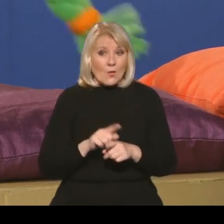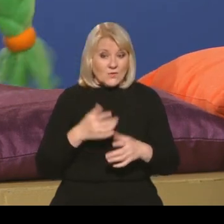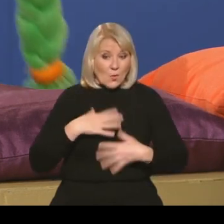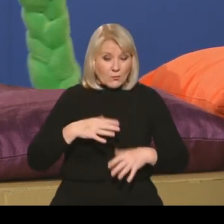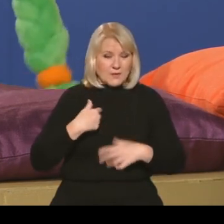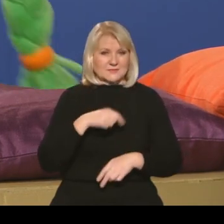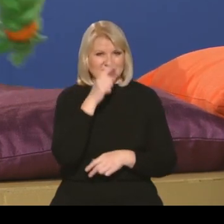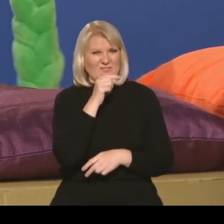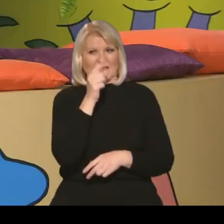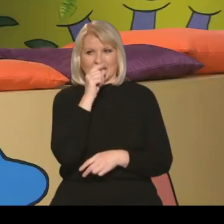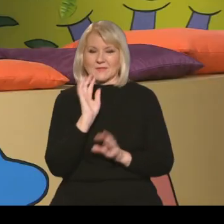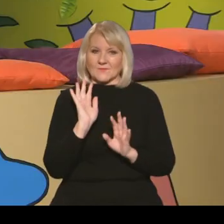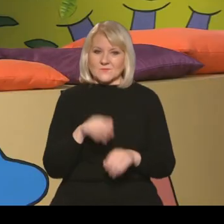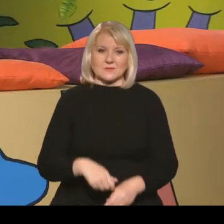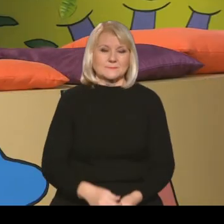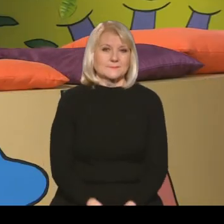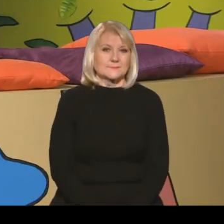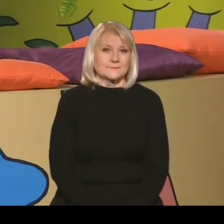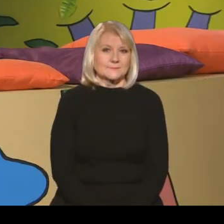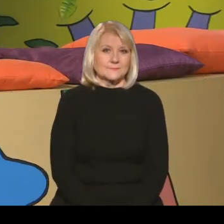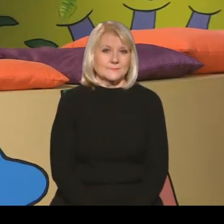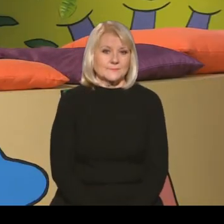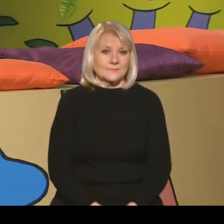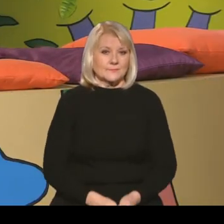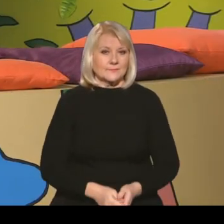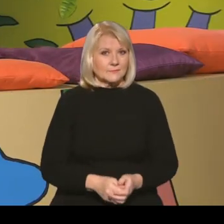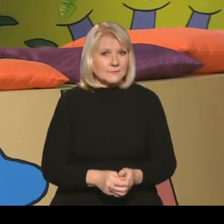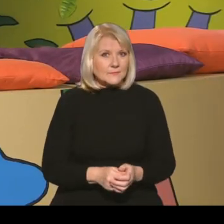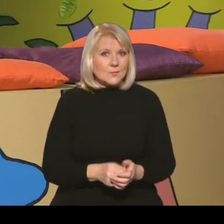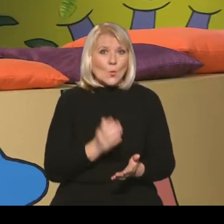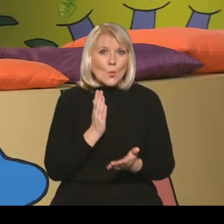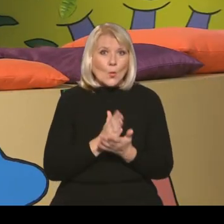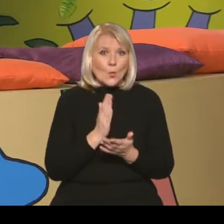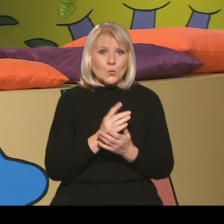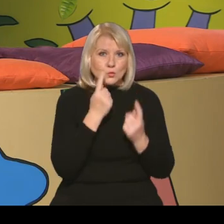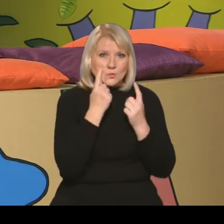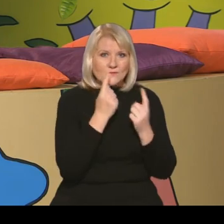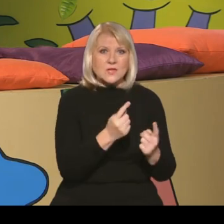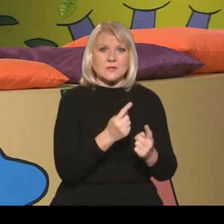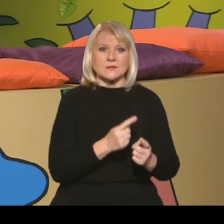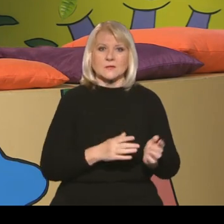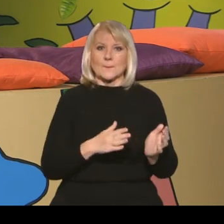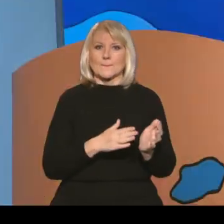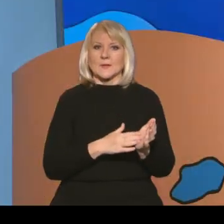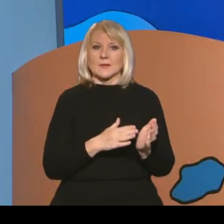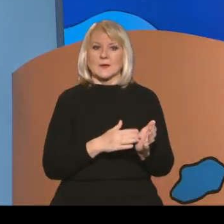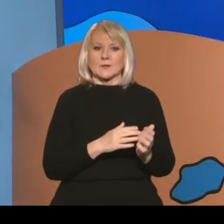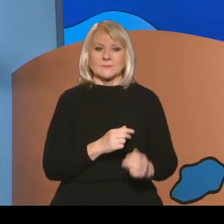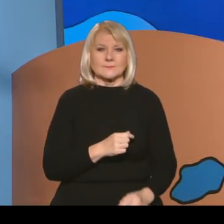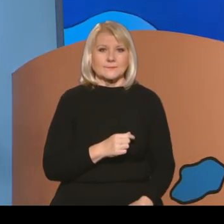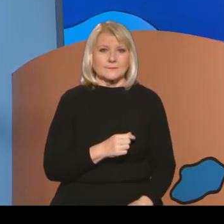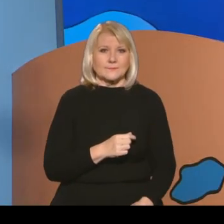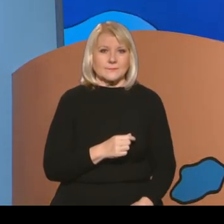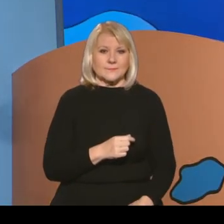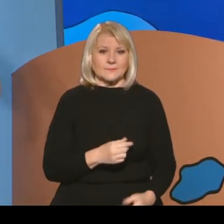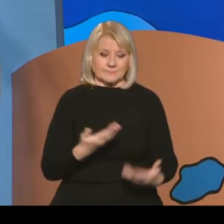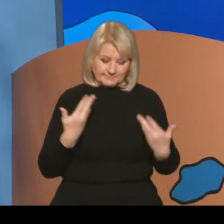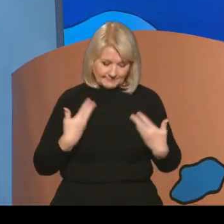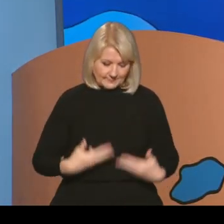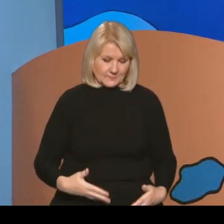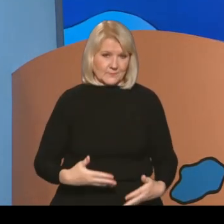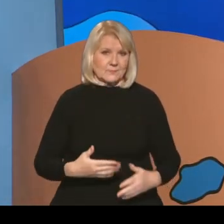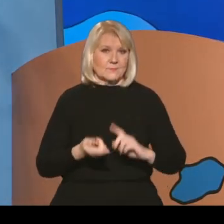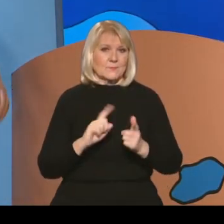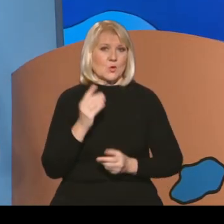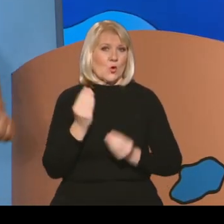jsem zvědavá. Je, já už Michala vidím. Tady je mé oblečení